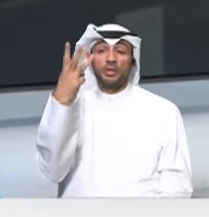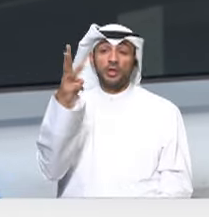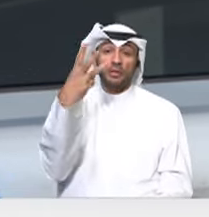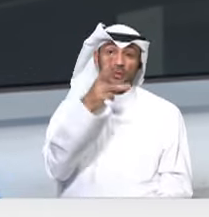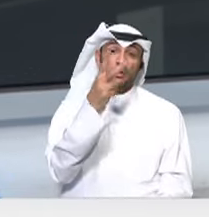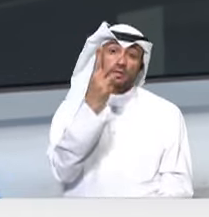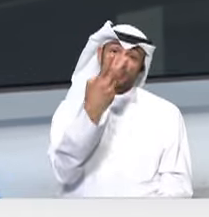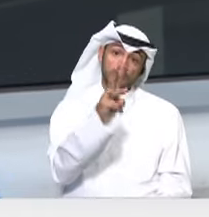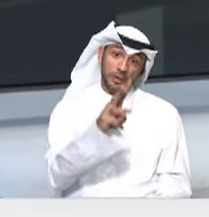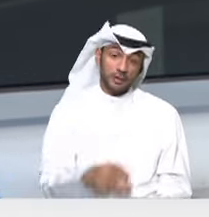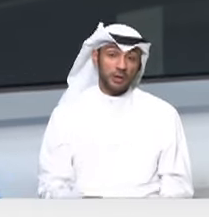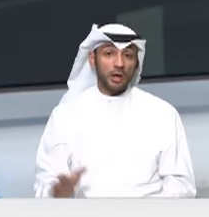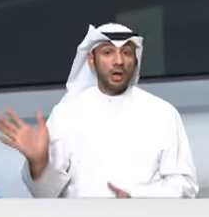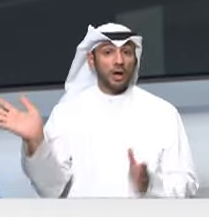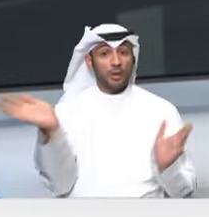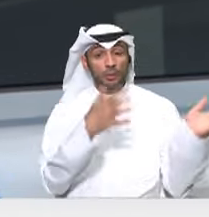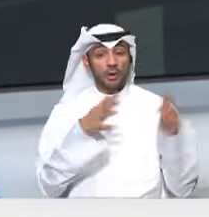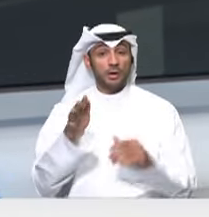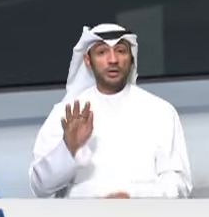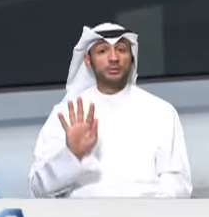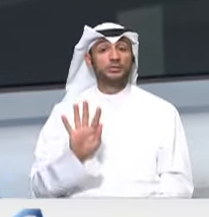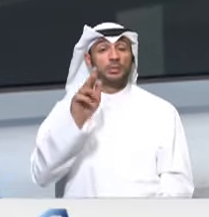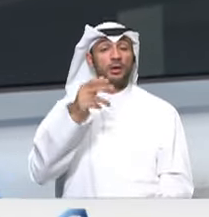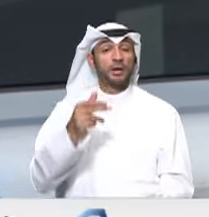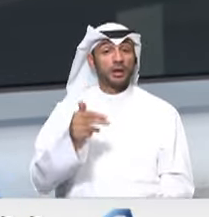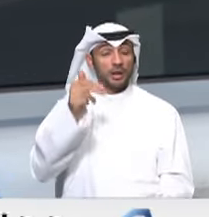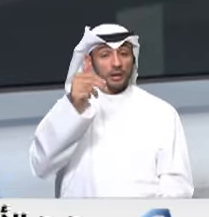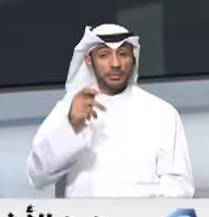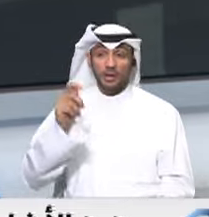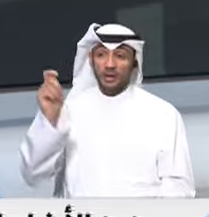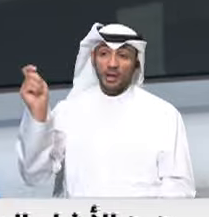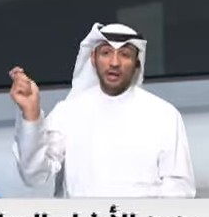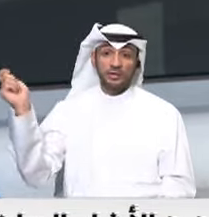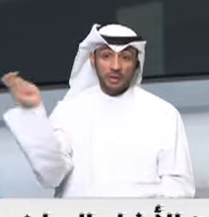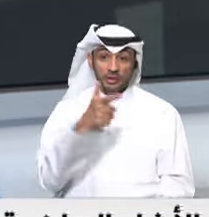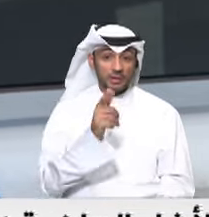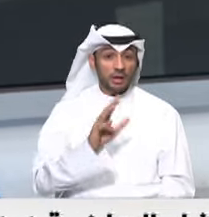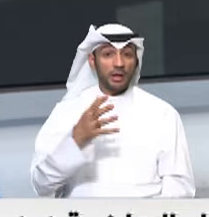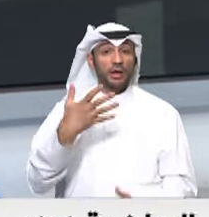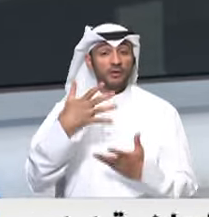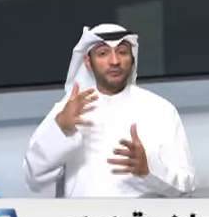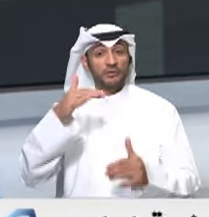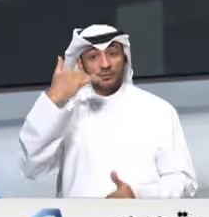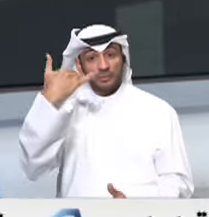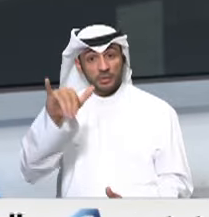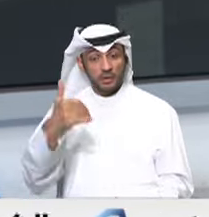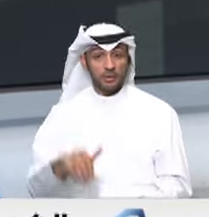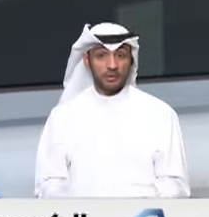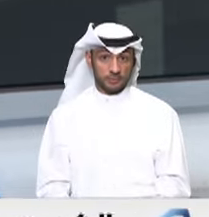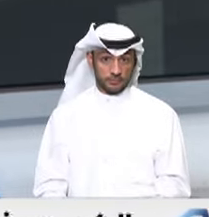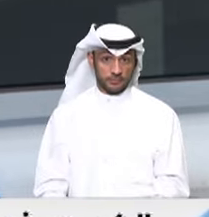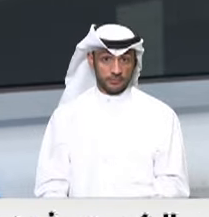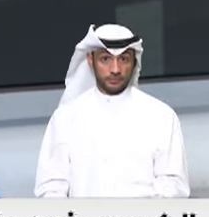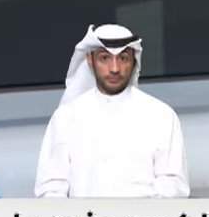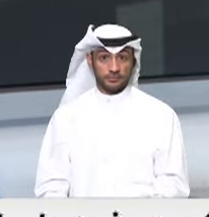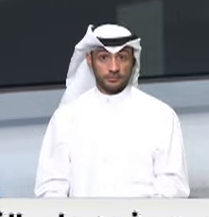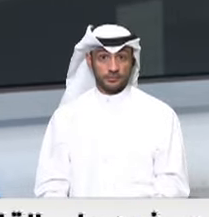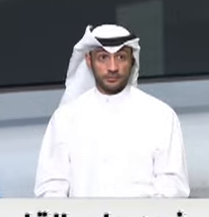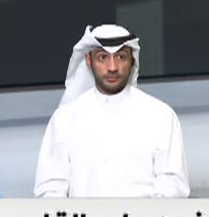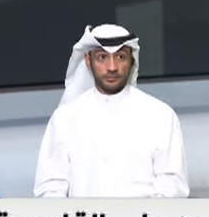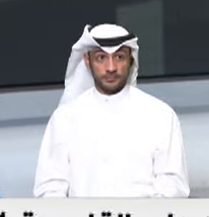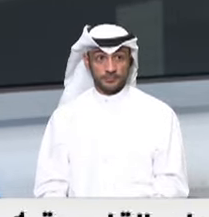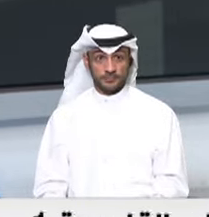درجه مئويه والهواء شمالي غربي خفيف الى معتدل السرعه من 8 الى 32 و10 الى 30